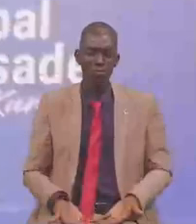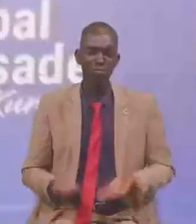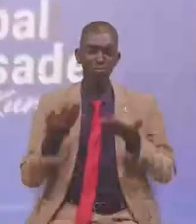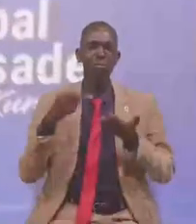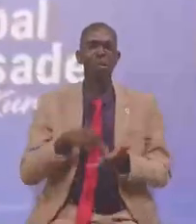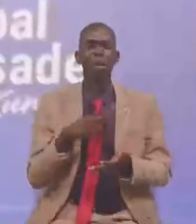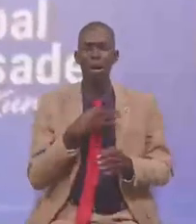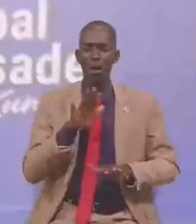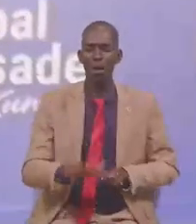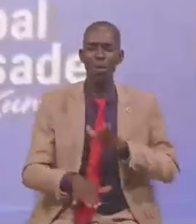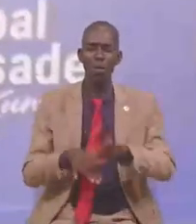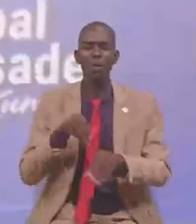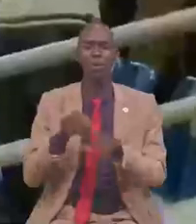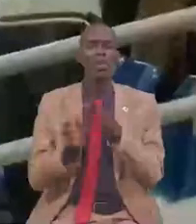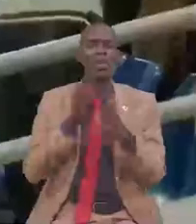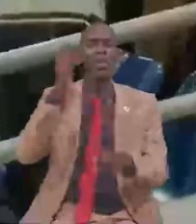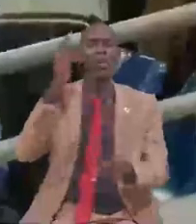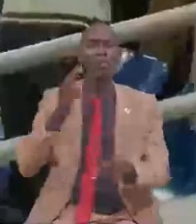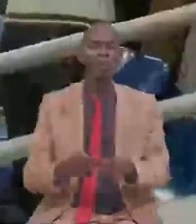au nom de Jésus-Christ.